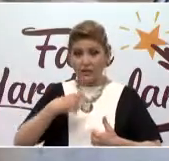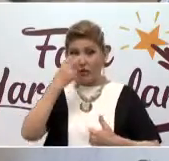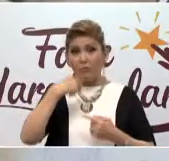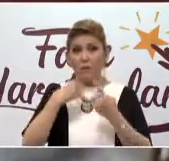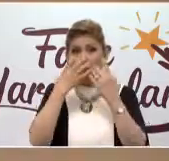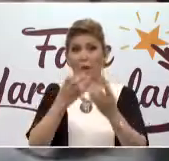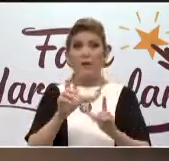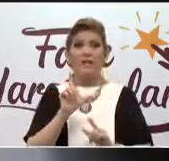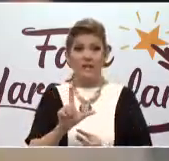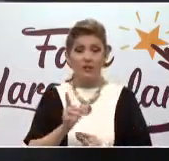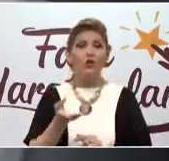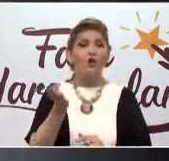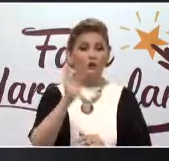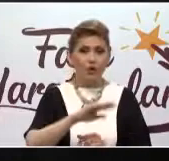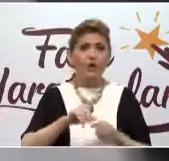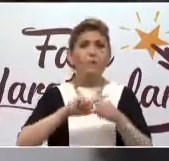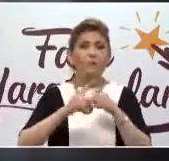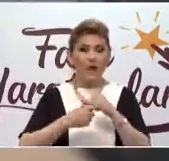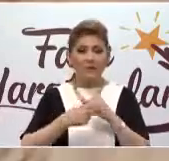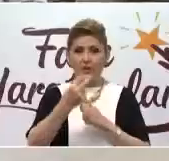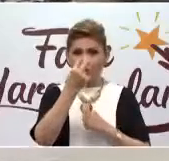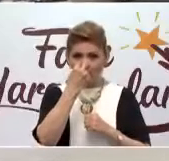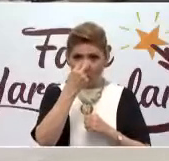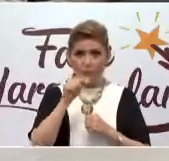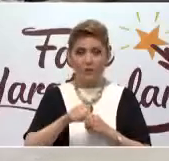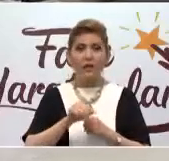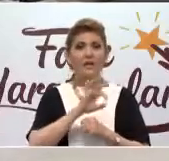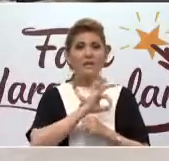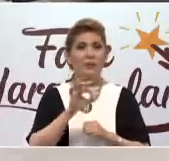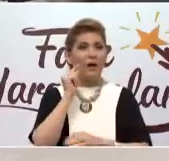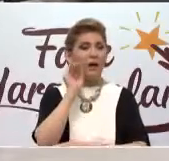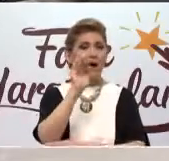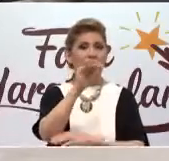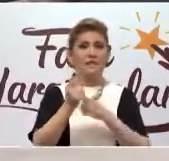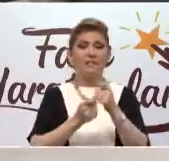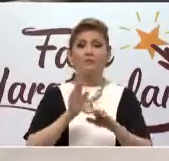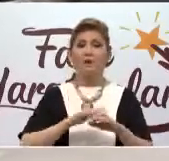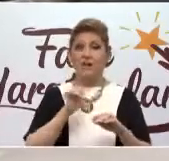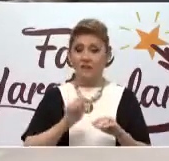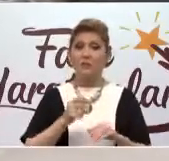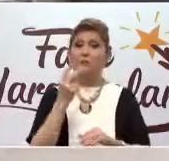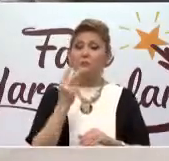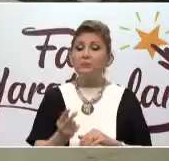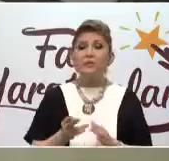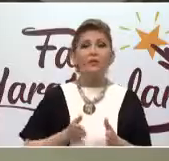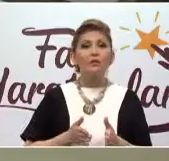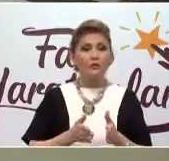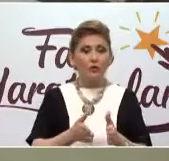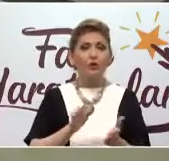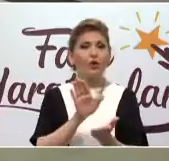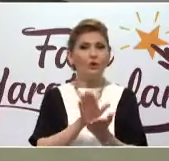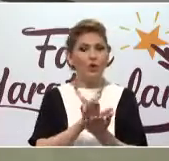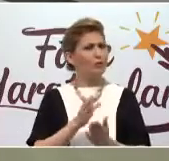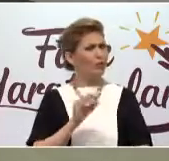gerekiyor. Evet. Sonrasında 1 hafta görme engellinin rutin hayatına çalışmalar yapılıyor. Rutin yollarda köpeklerimiz